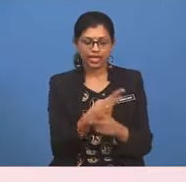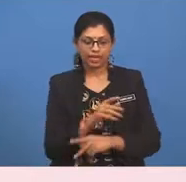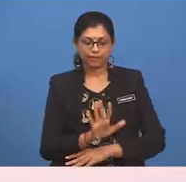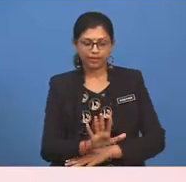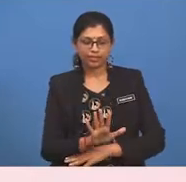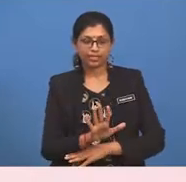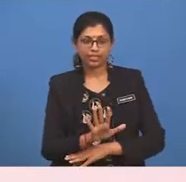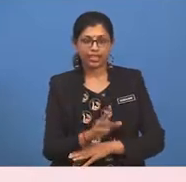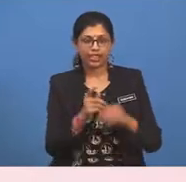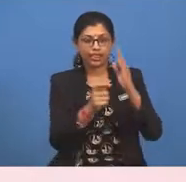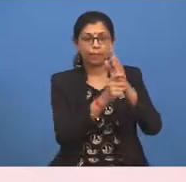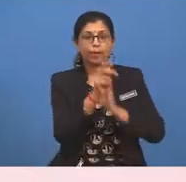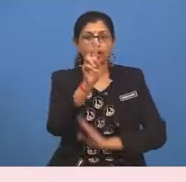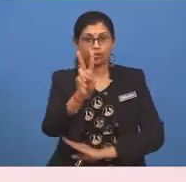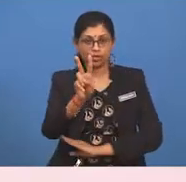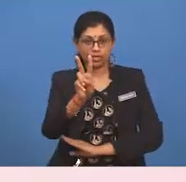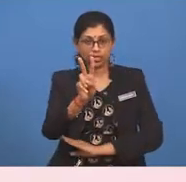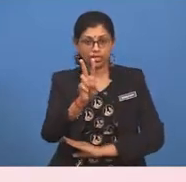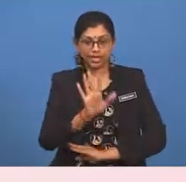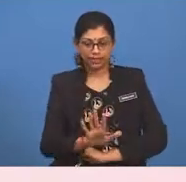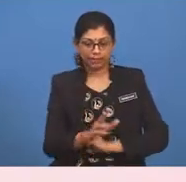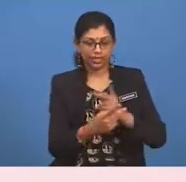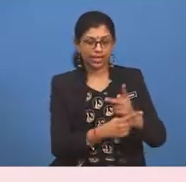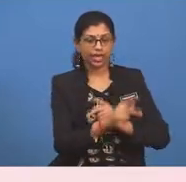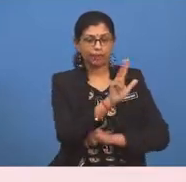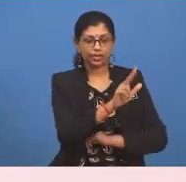5 tambah 2